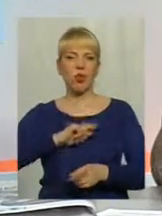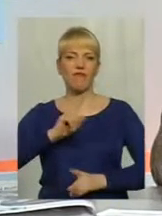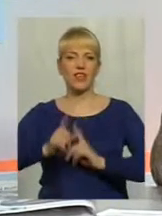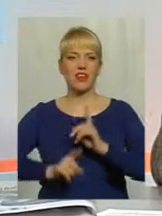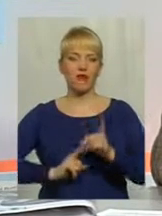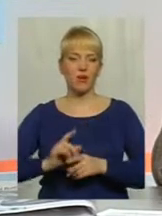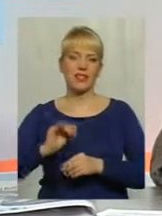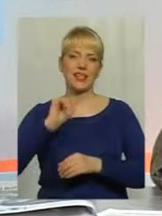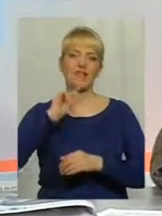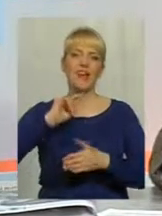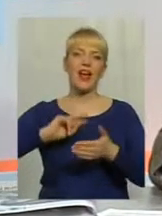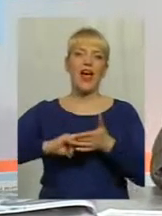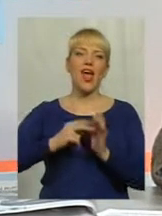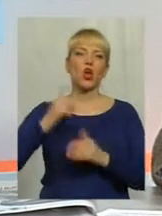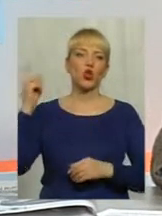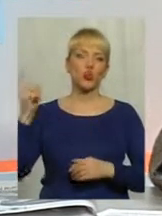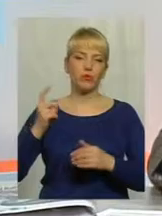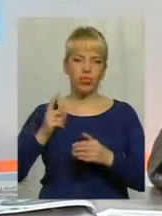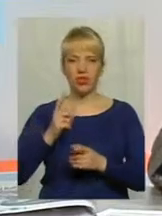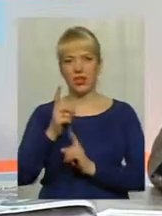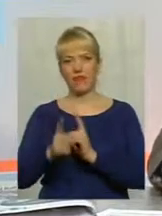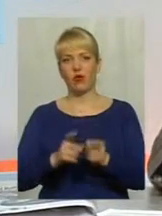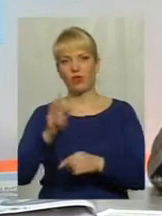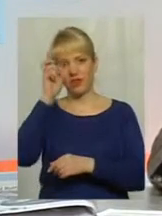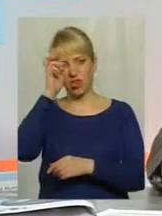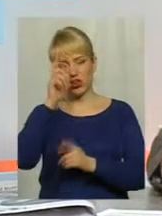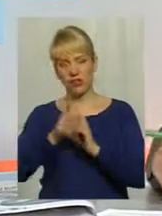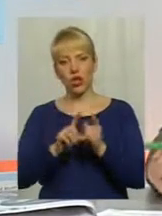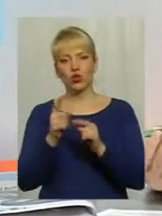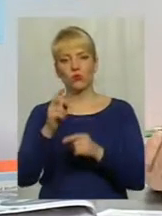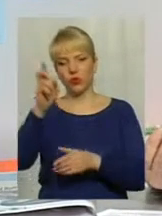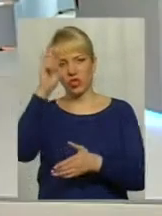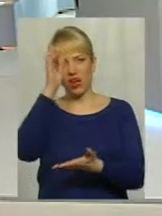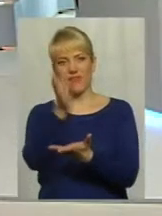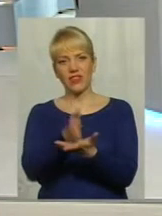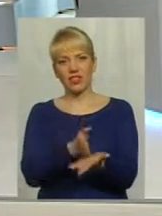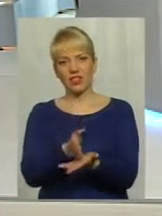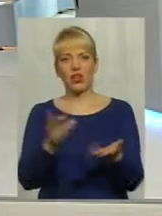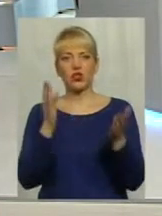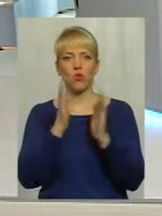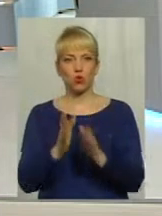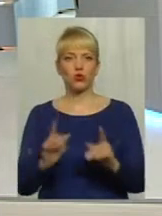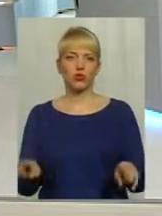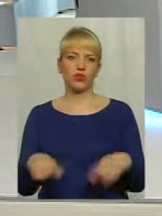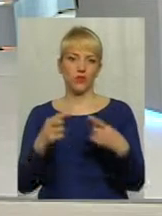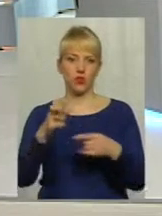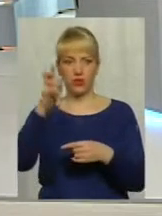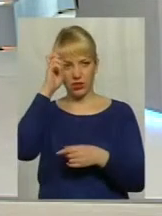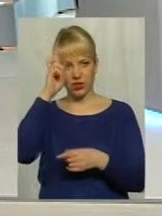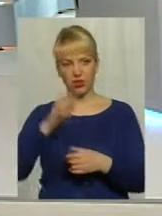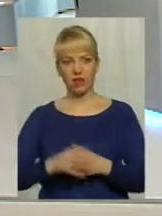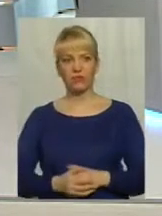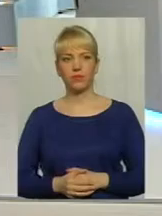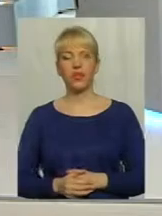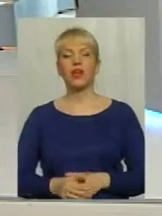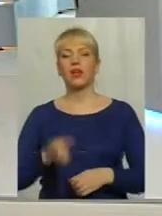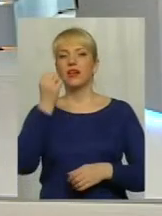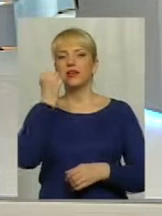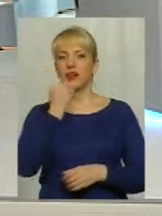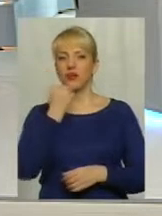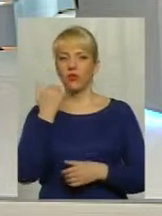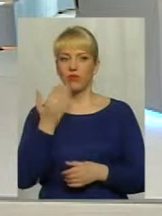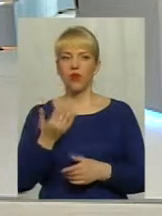і в економічній реформації, і в державній. Тому що державний діяч, він і буде створювати державу. Дякую